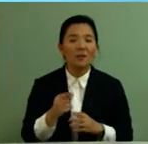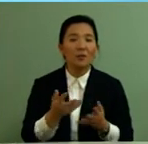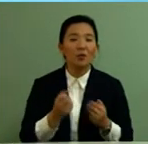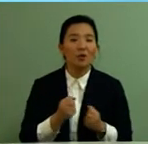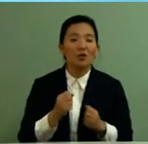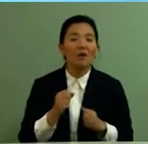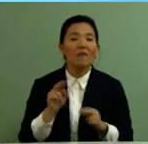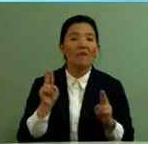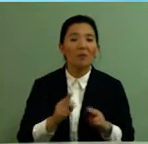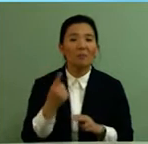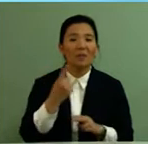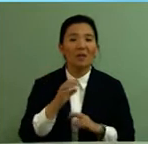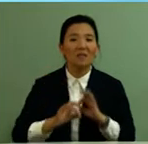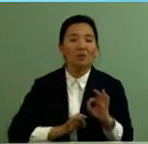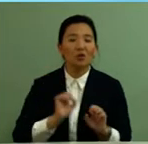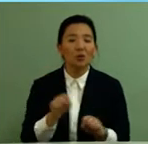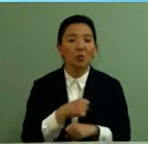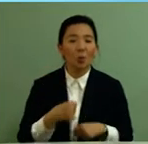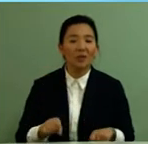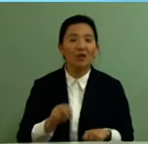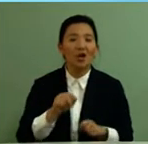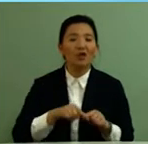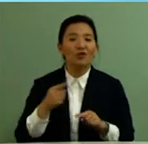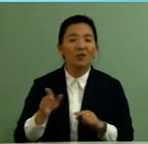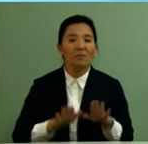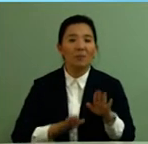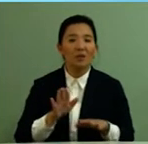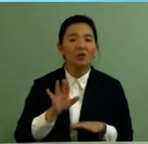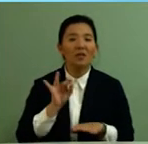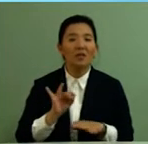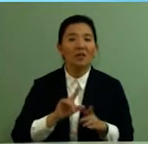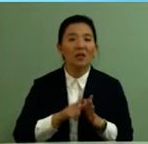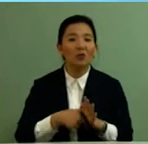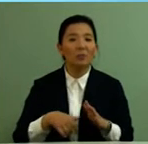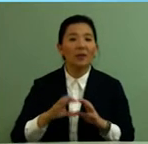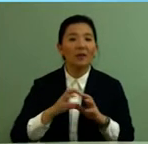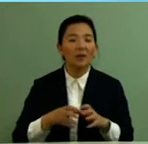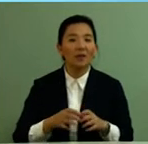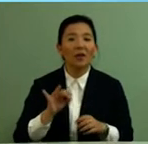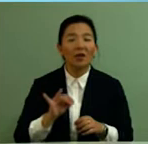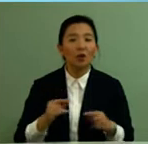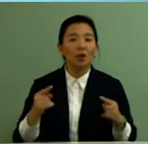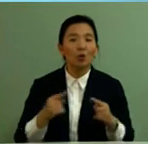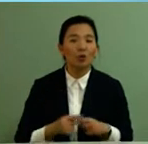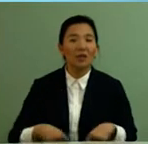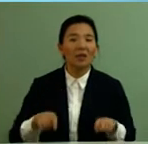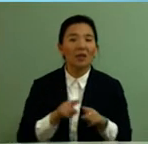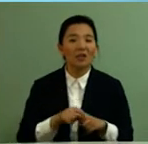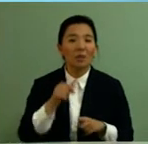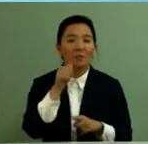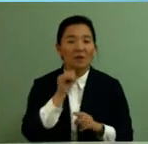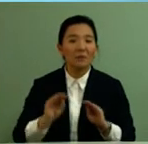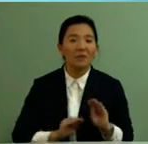берете формулу первой космической скорости через массу и радиус планеты. И точно таким же